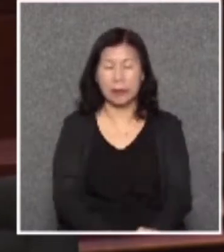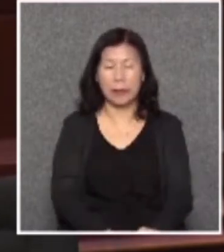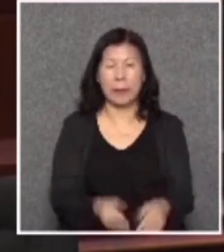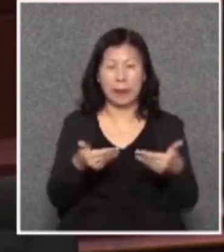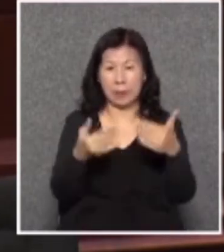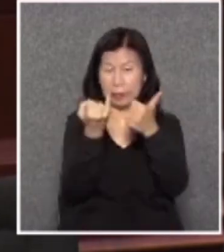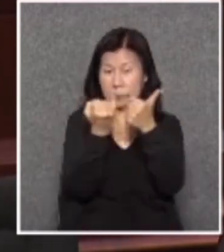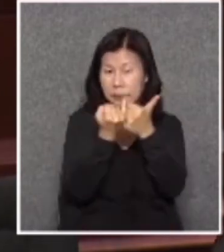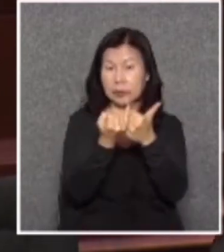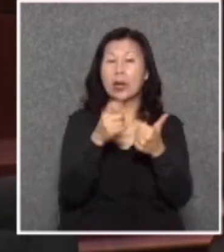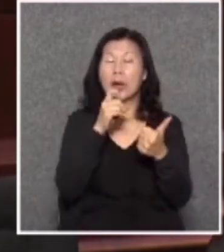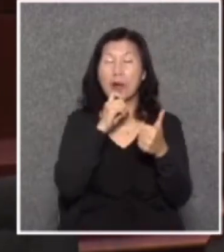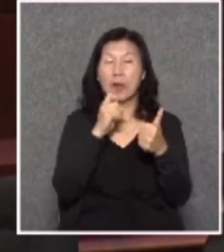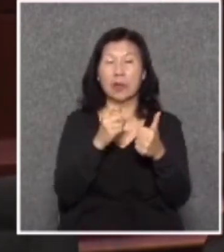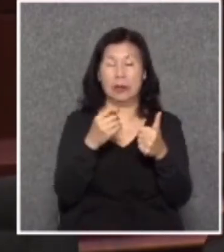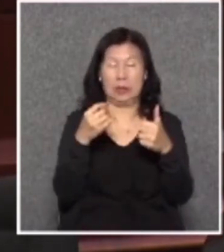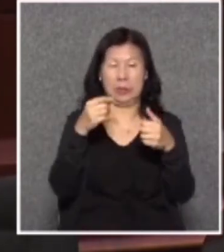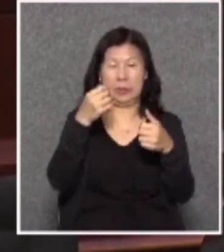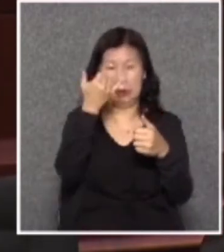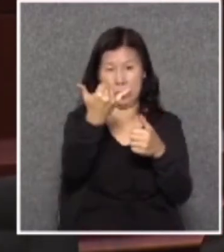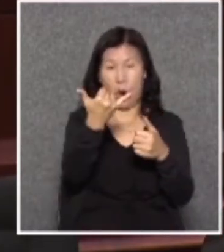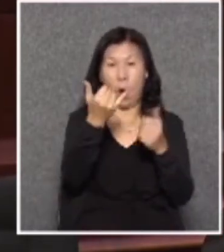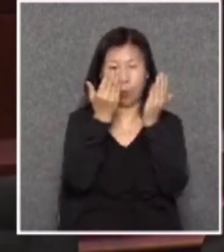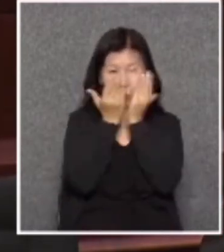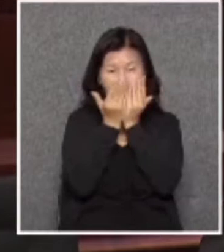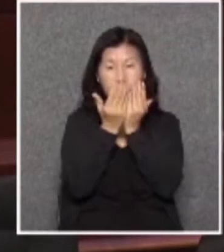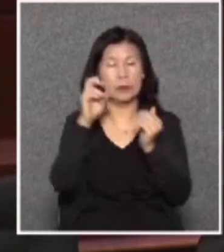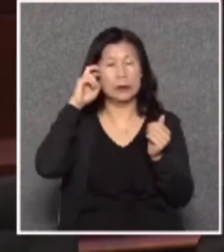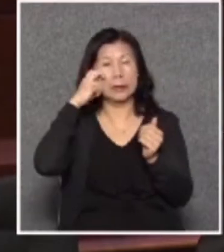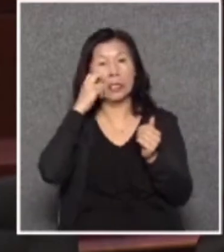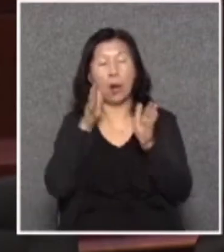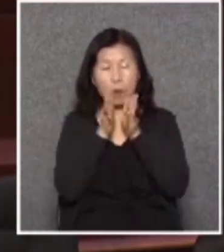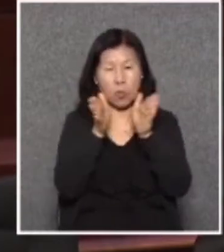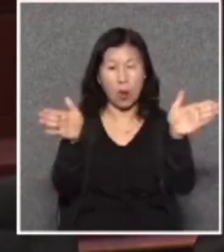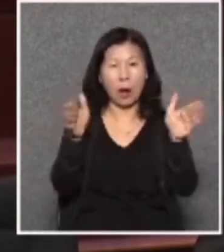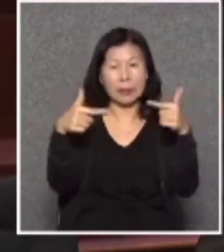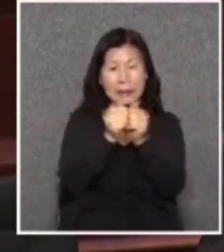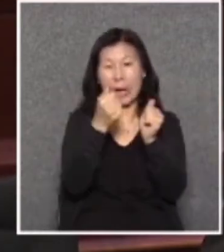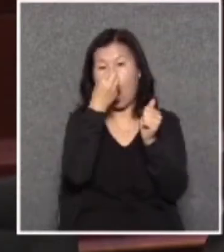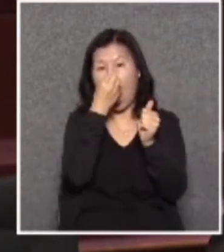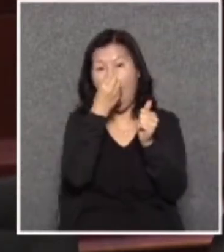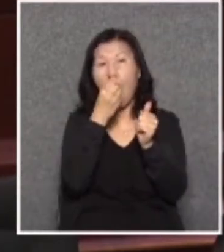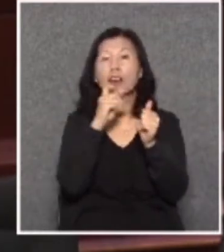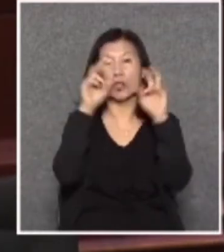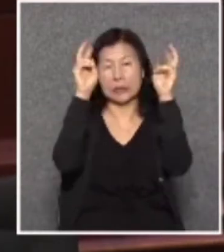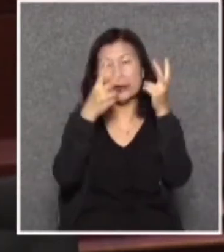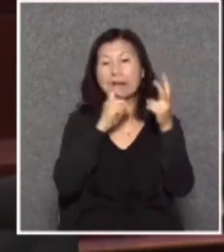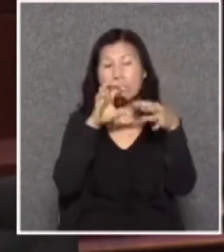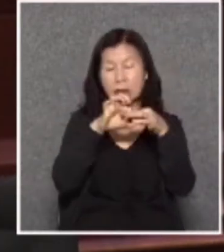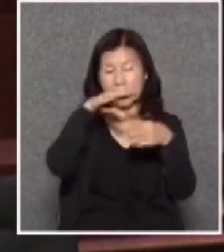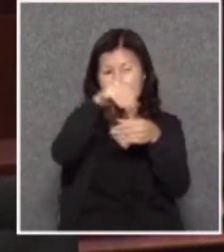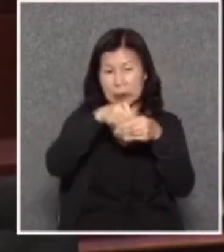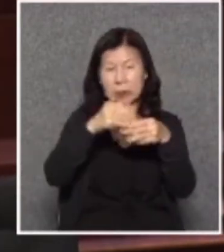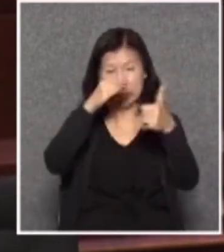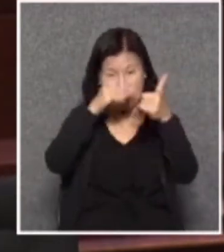同學能夠透過六個單元去研習廣闊和適合香港的內容，包括個人